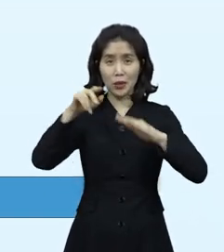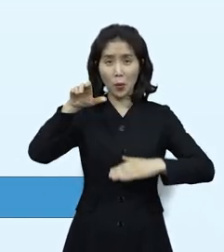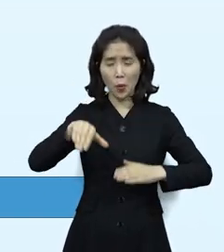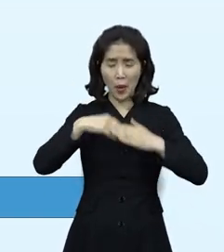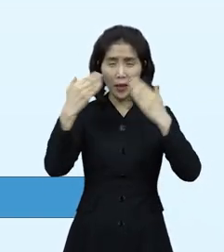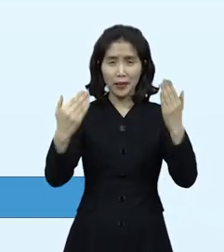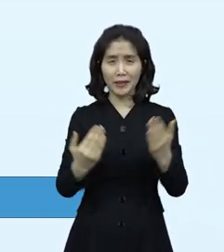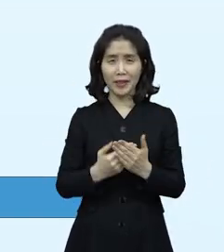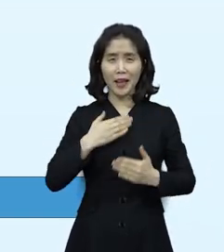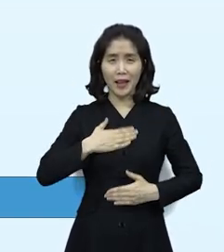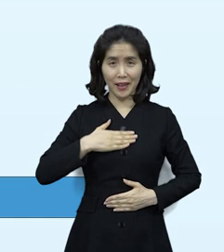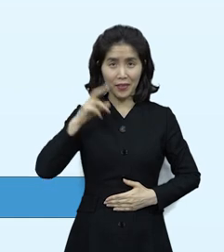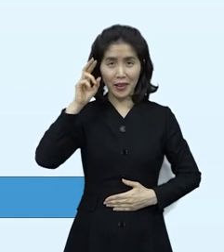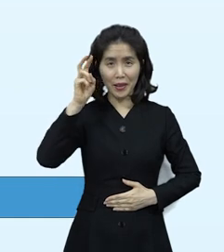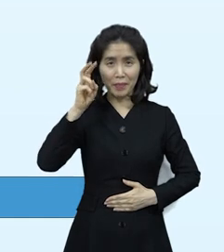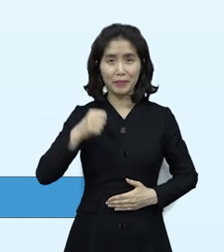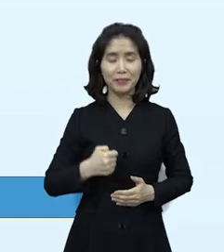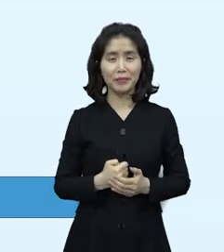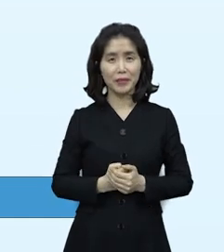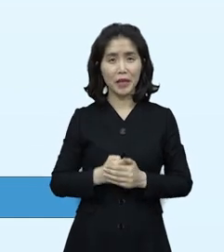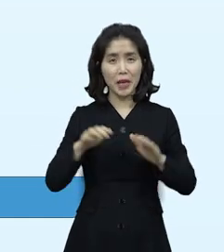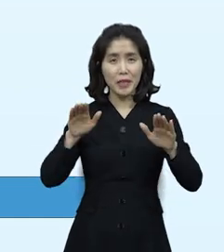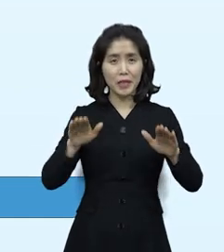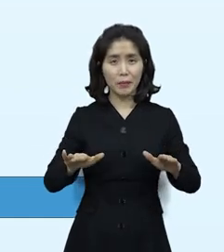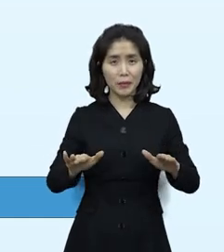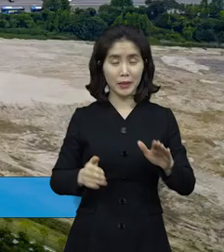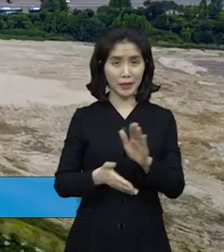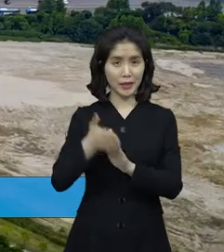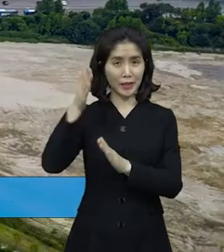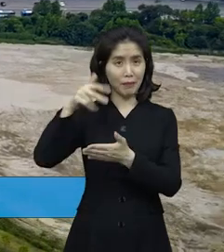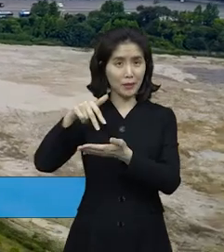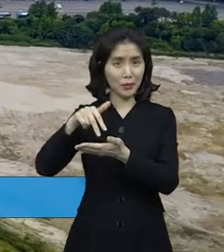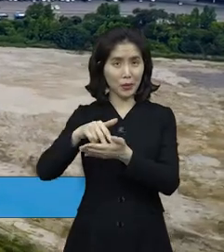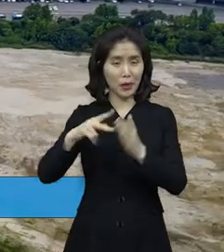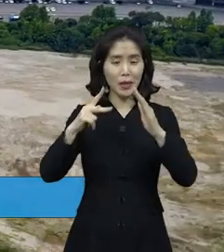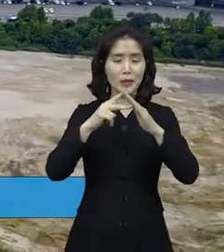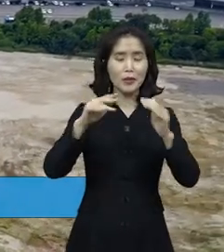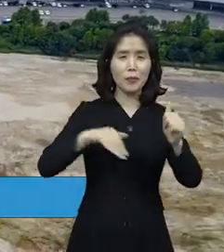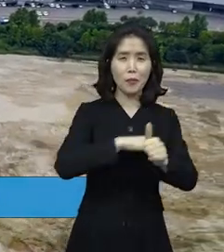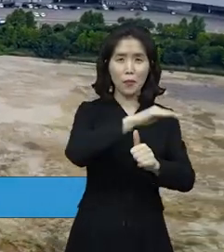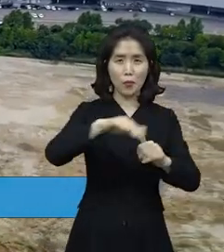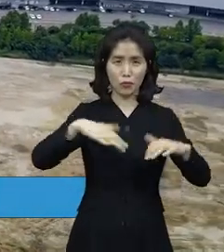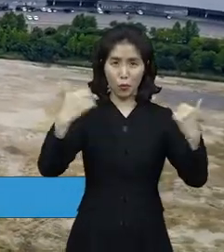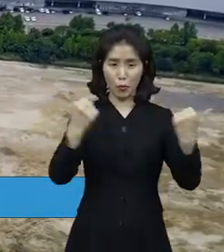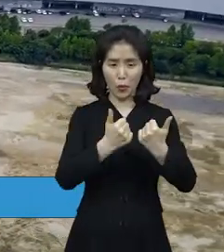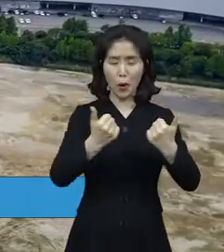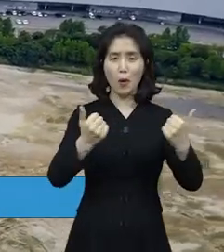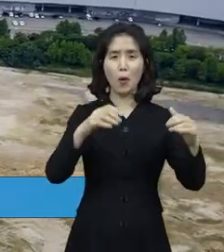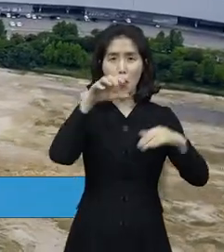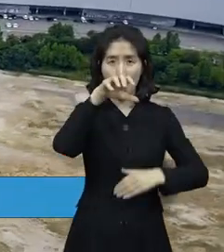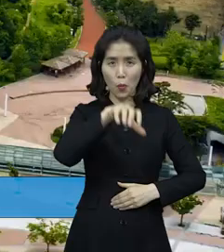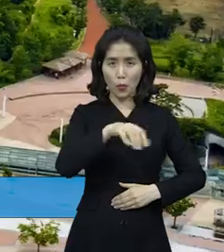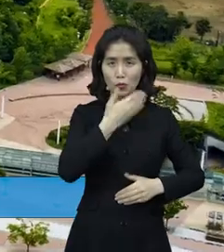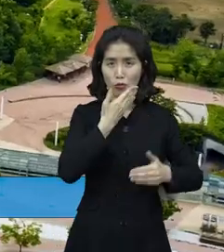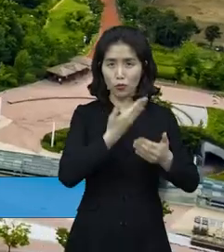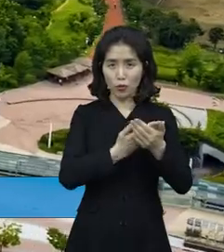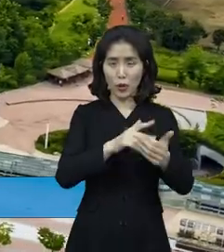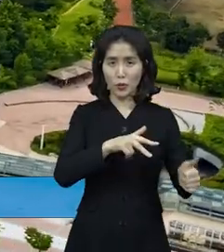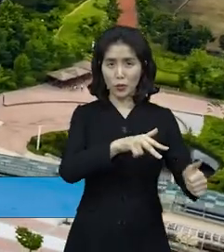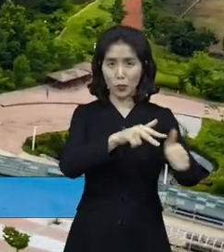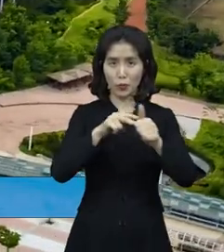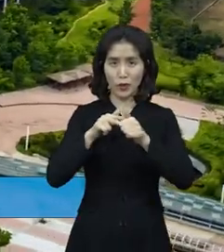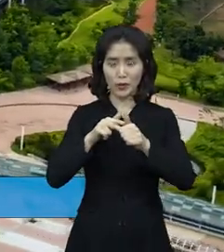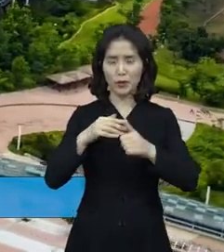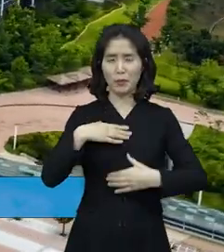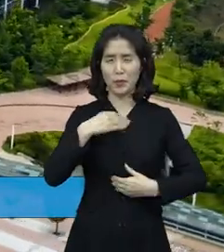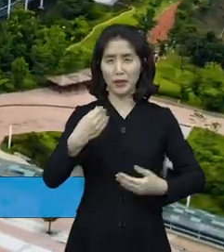자랑하는 킨텍스 모르시는 분들이 안 계실 텐데요. 이번에 고양시에서 이 킨텍스 일대 국제회의 복합지구